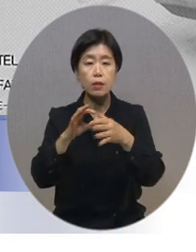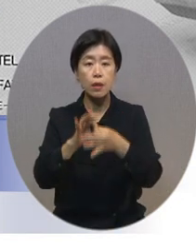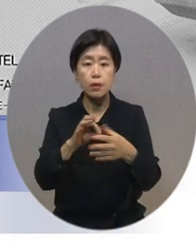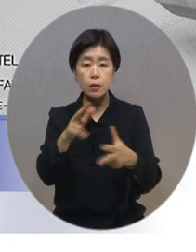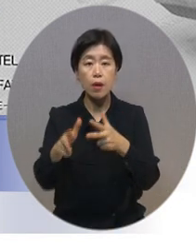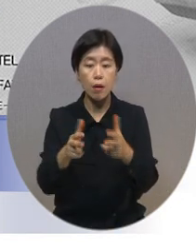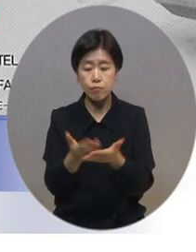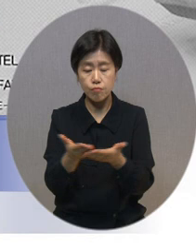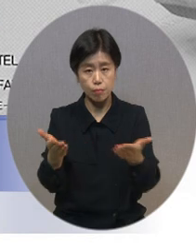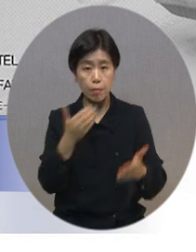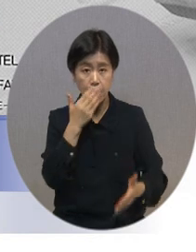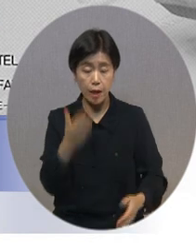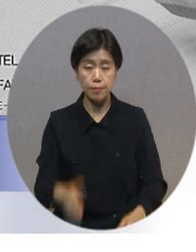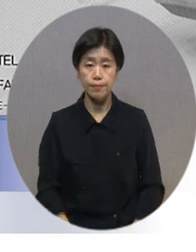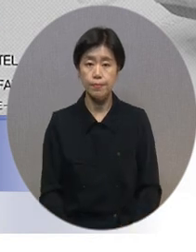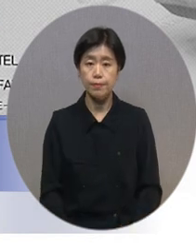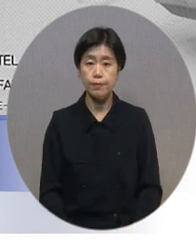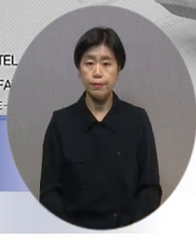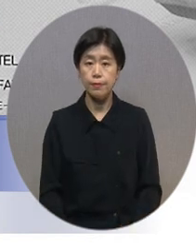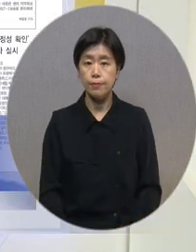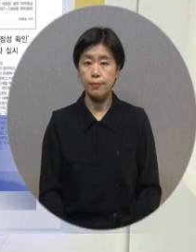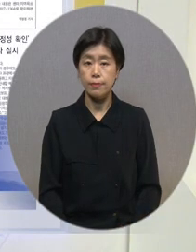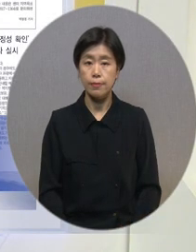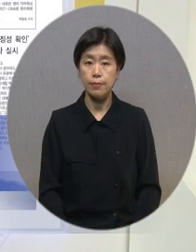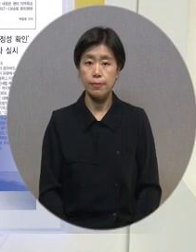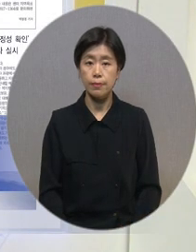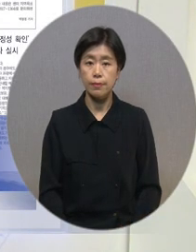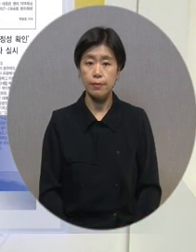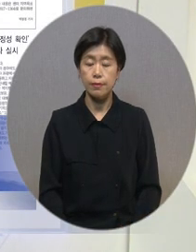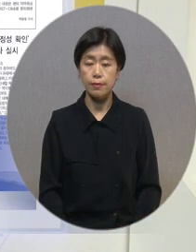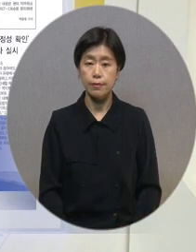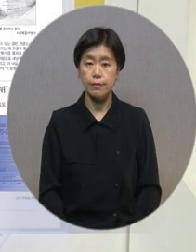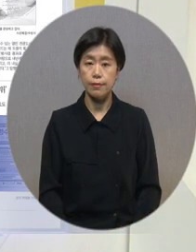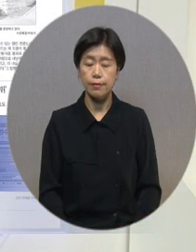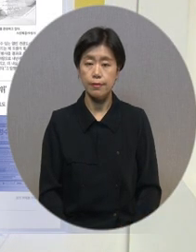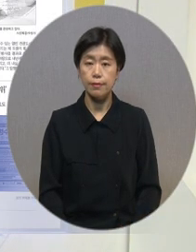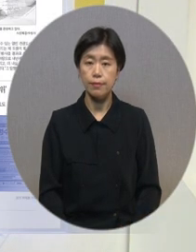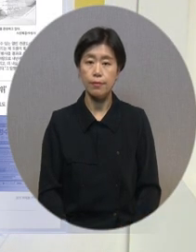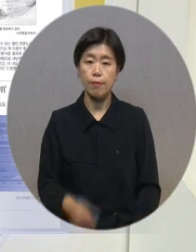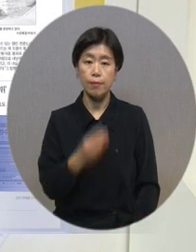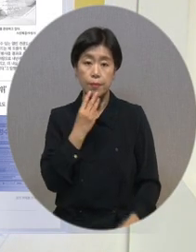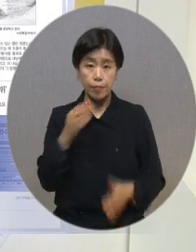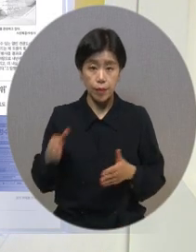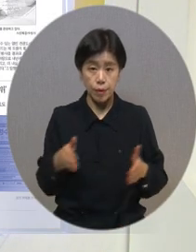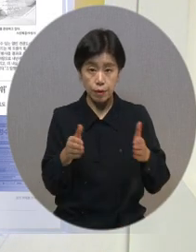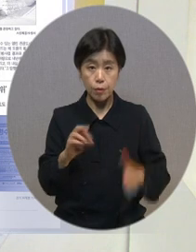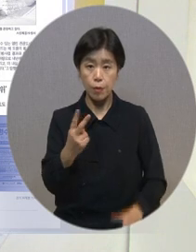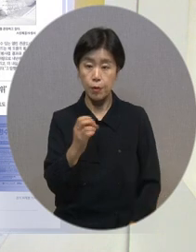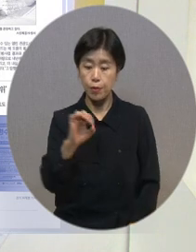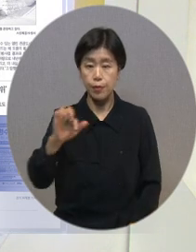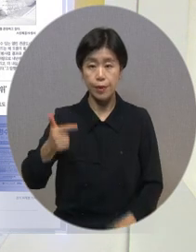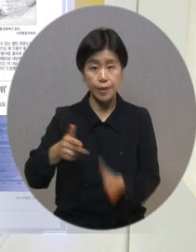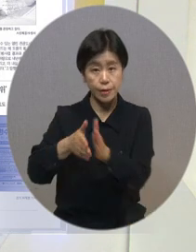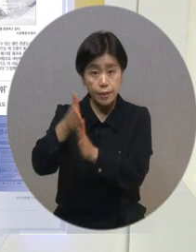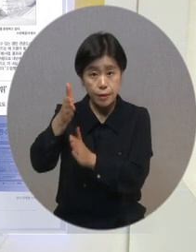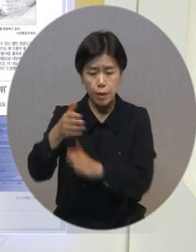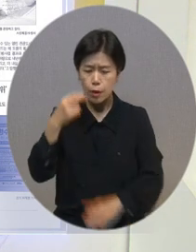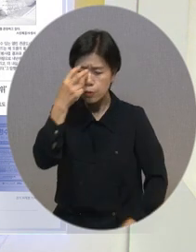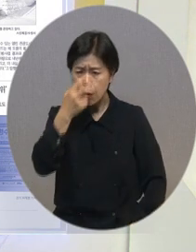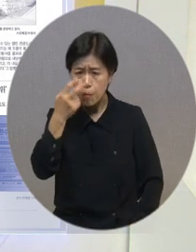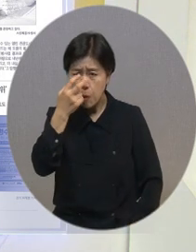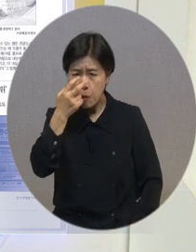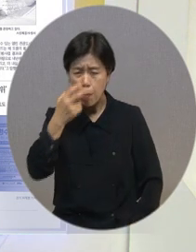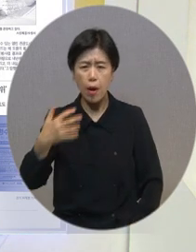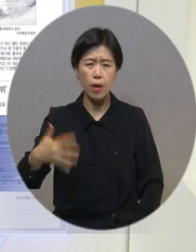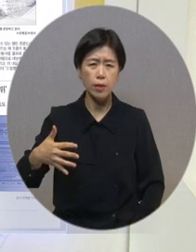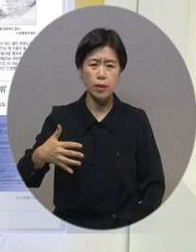공급할 수 있게 됩니다 계속해서 면입니다 경기도 용인시가 돌봉